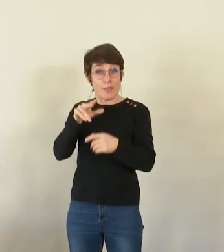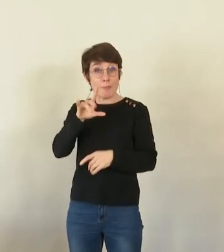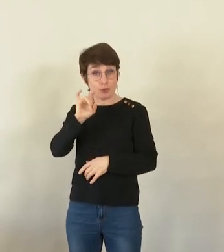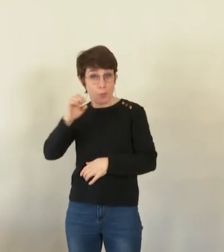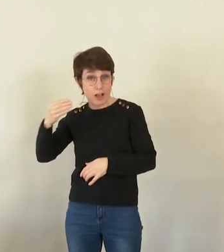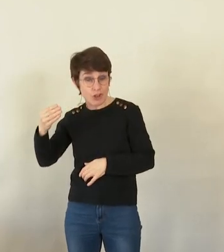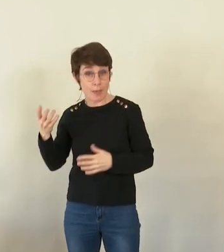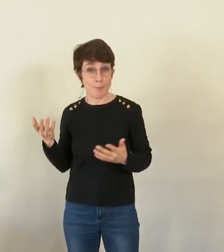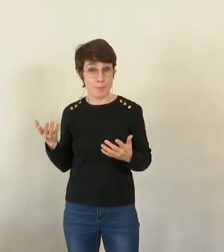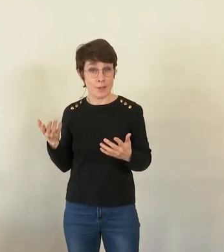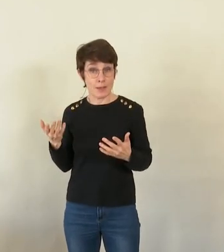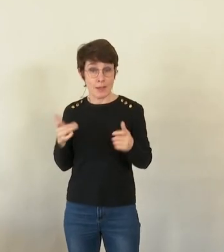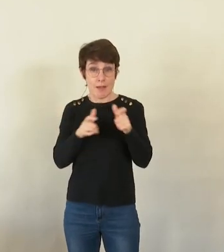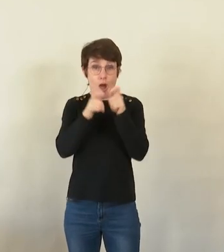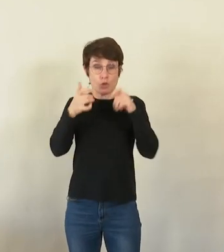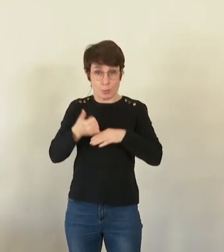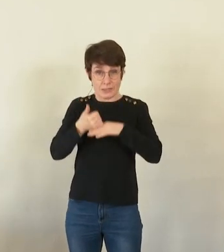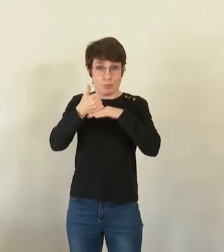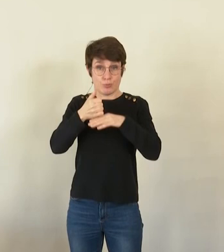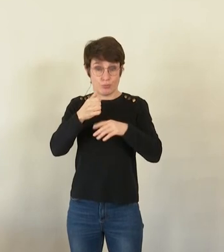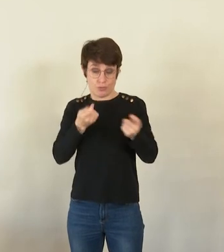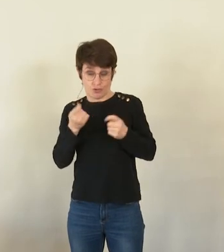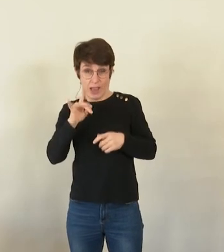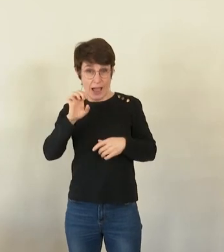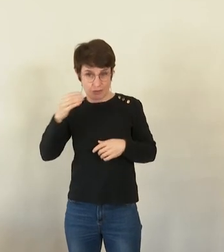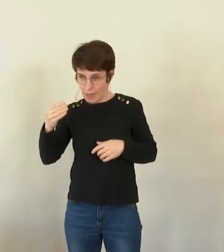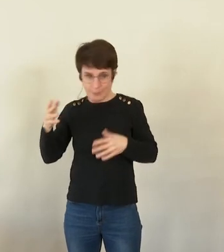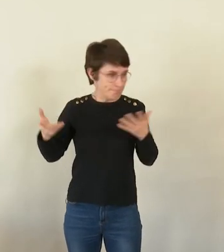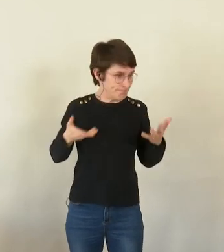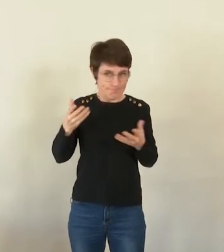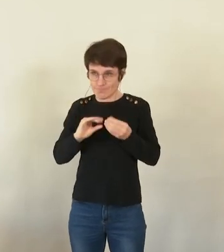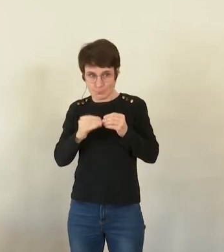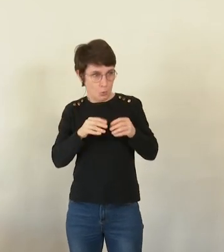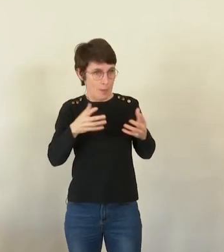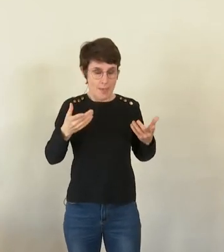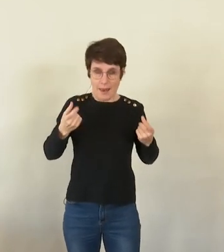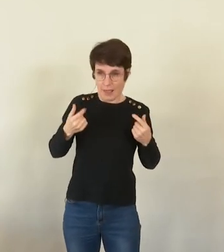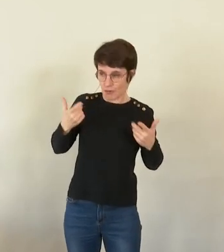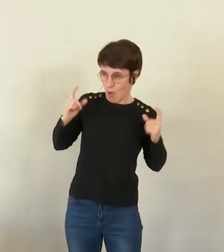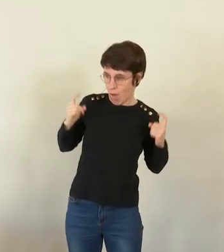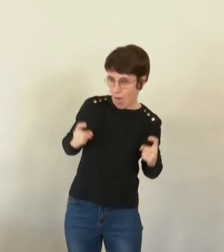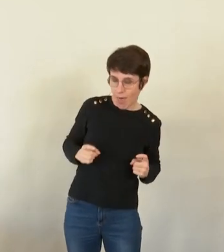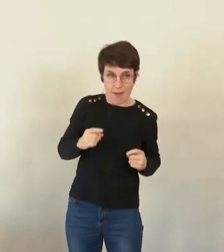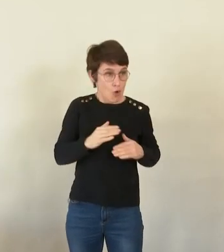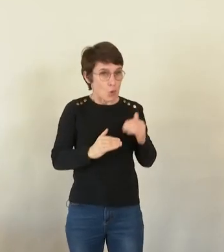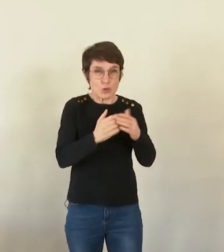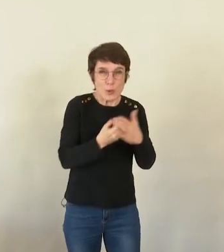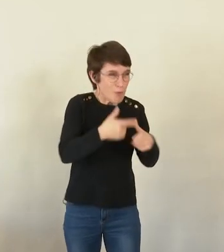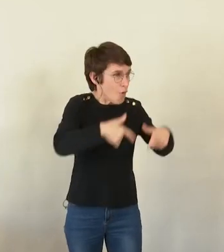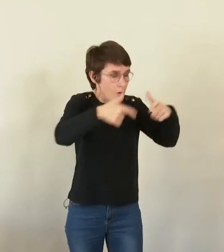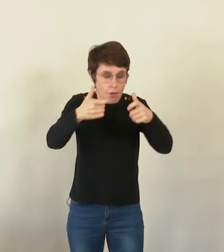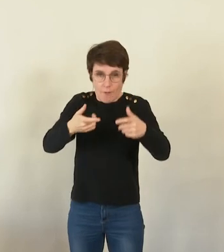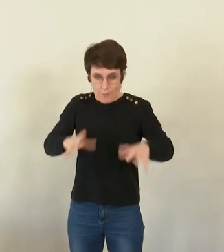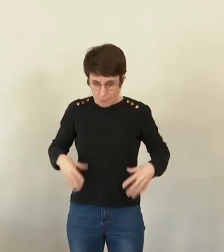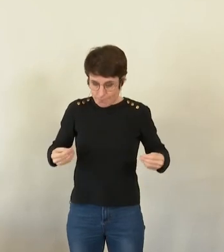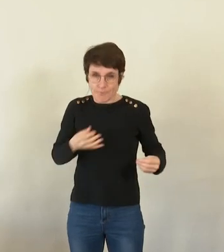sont taxés et retaxés par le gouvernement euh peine à trouver les moyens financiers pour construire au-delà même des questions